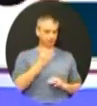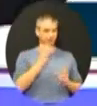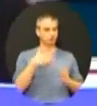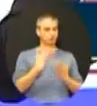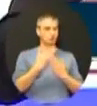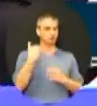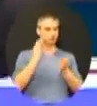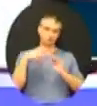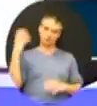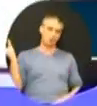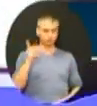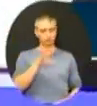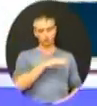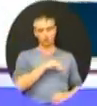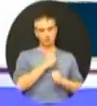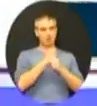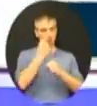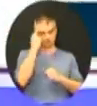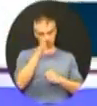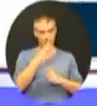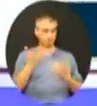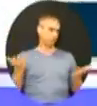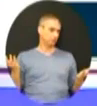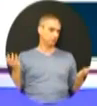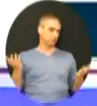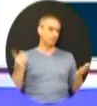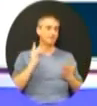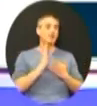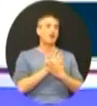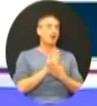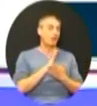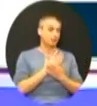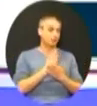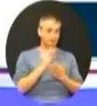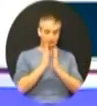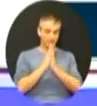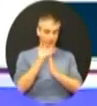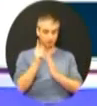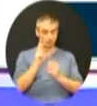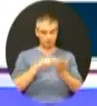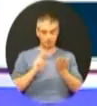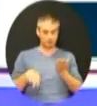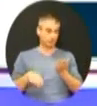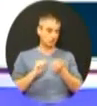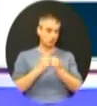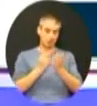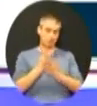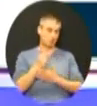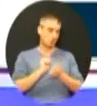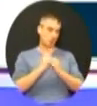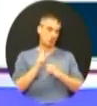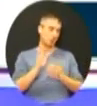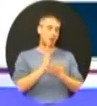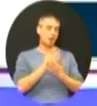משפטי מבחוץ שכן מאמין ומוכן לייצג את אותה העמדה בלעת וההחלטה אם לבקש ממנו לשים מפתחות או לפטר אותו או